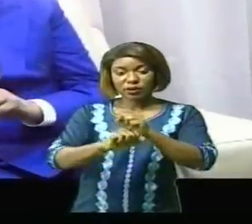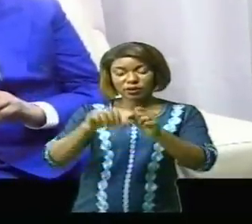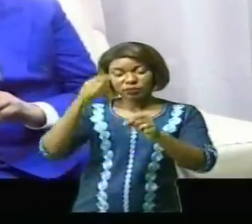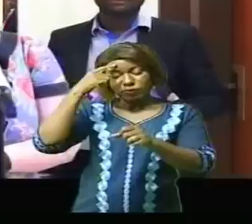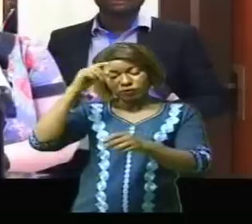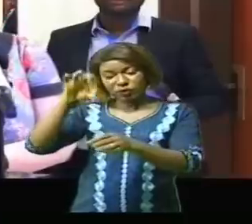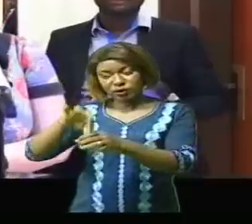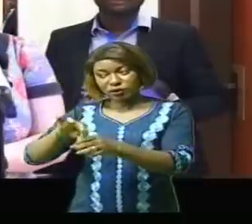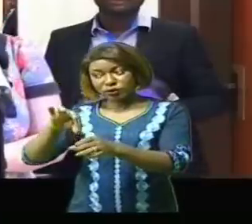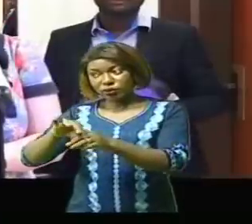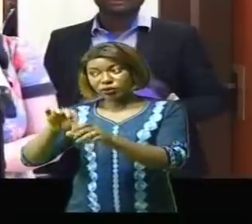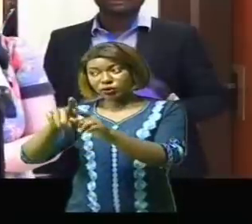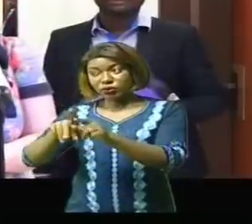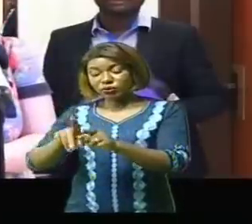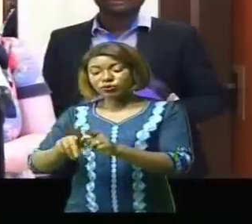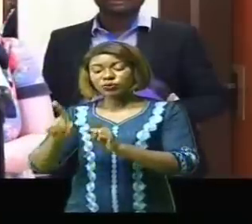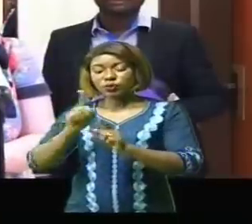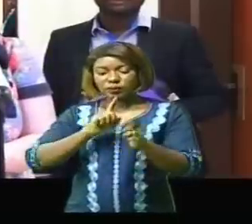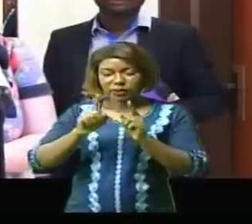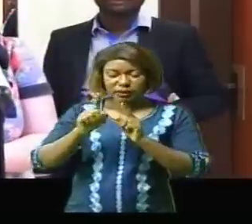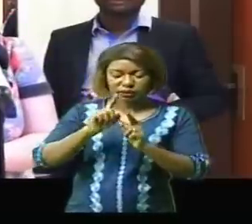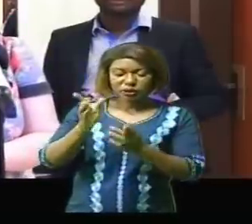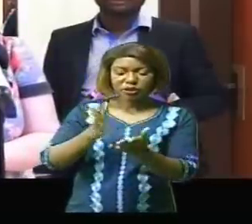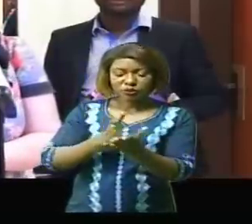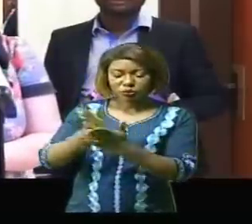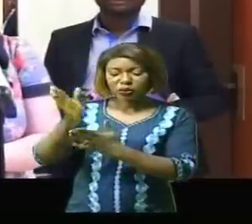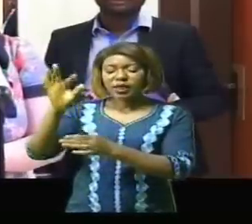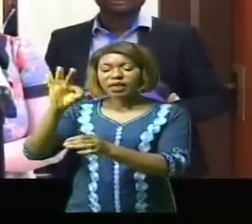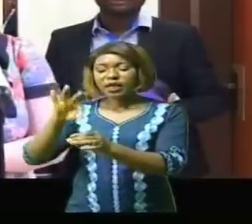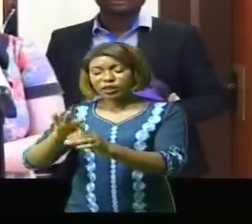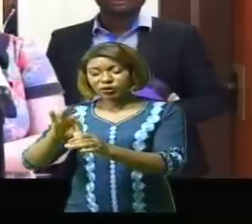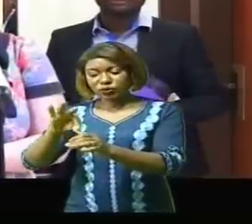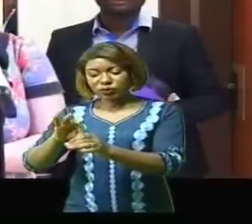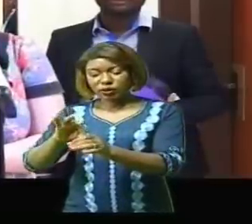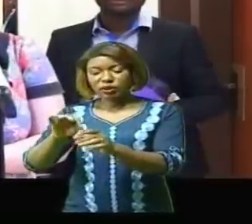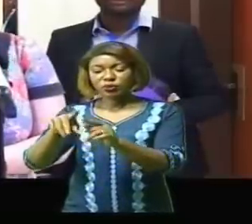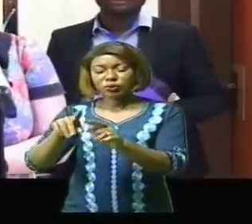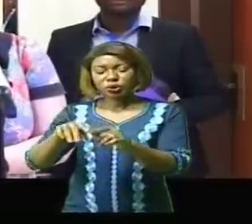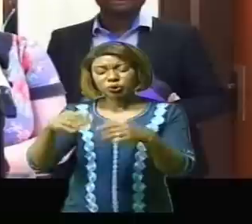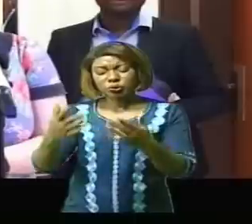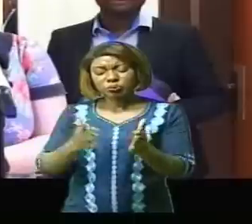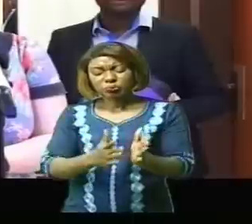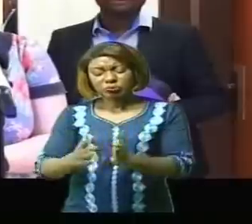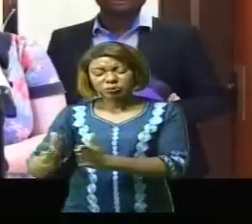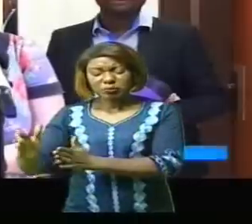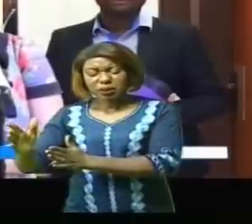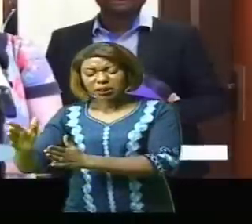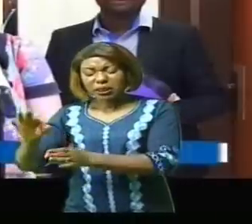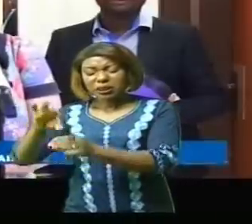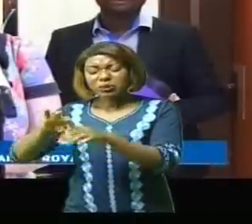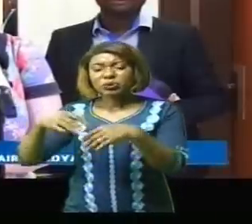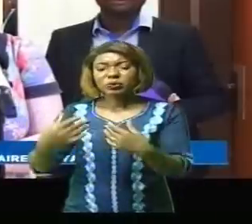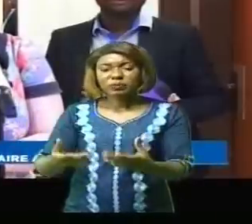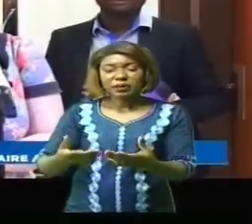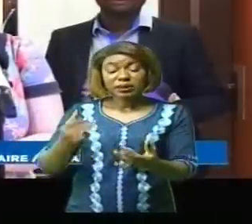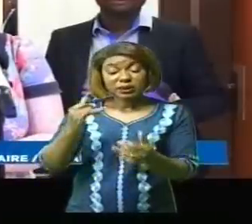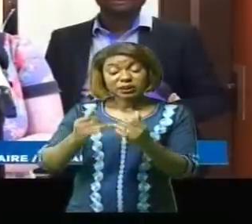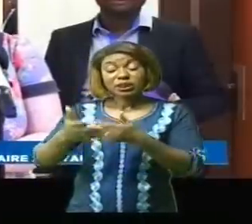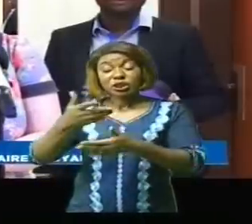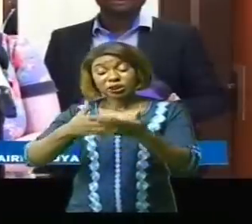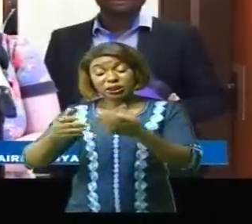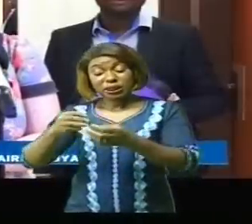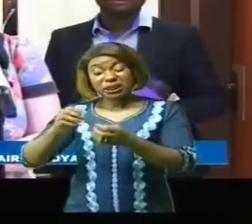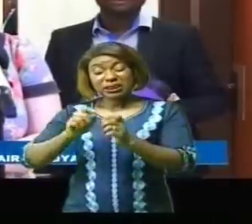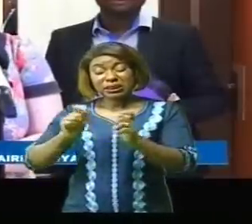élections. Et nous avons parlé beaucoup de la loi électorale, mais aussi le processus des élections. Et c'est un échange très riche et